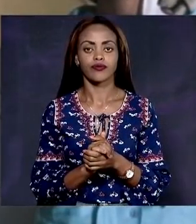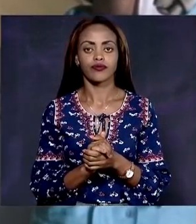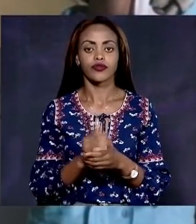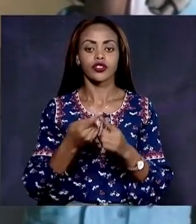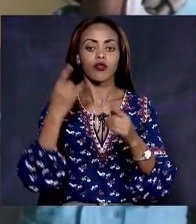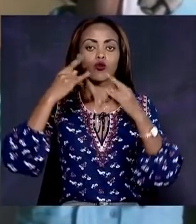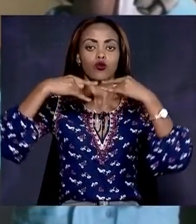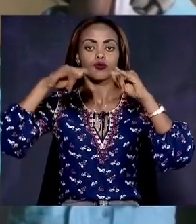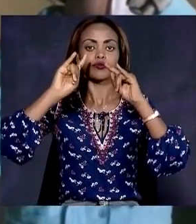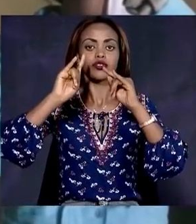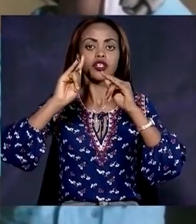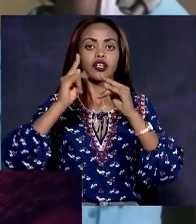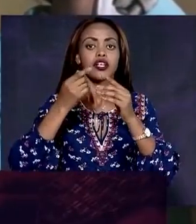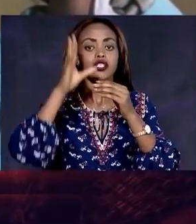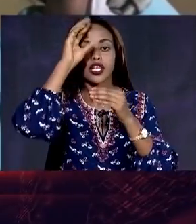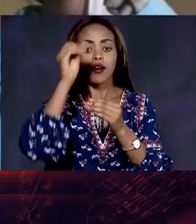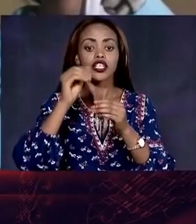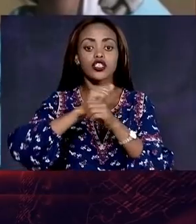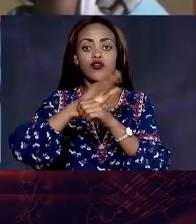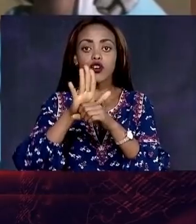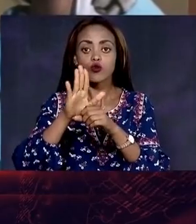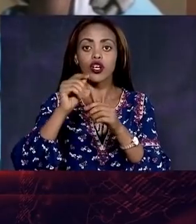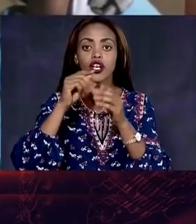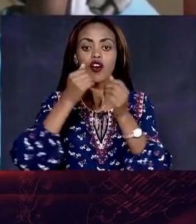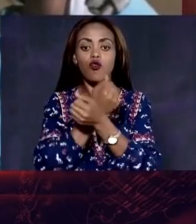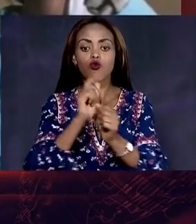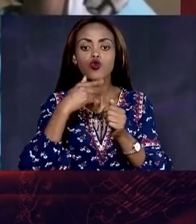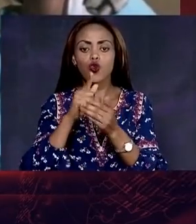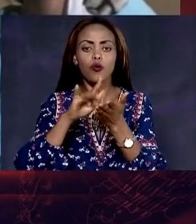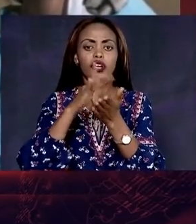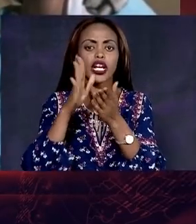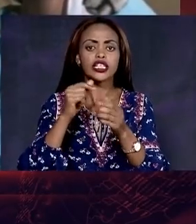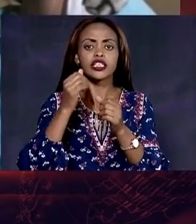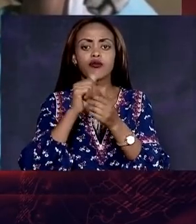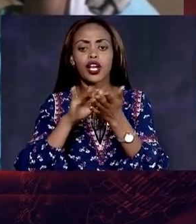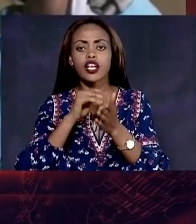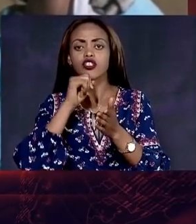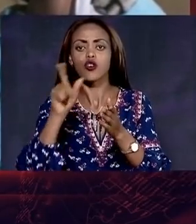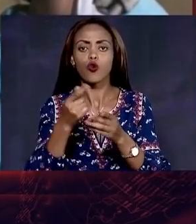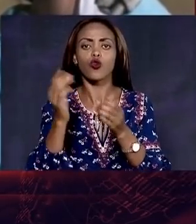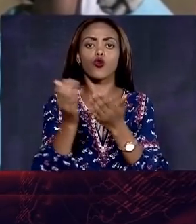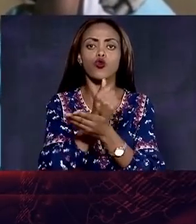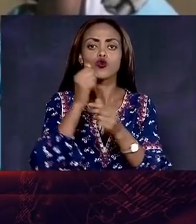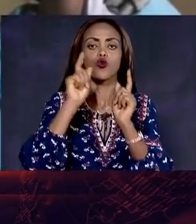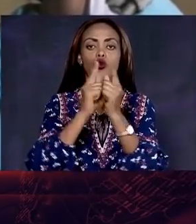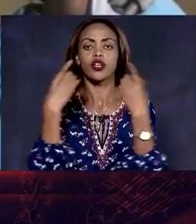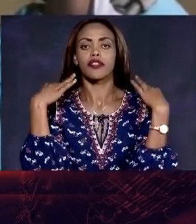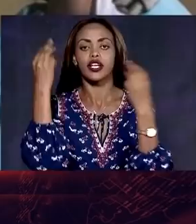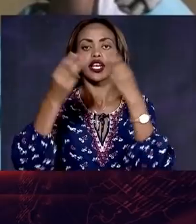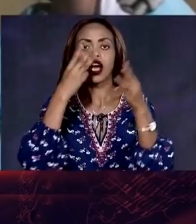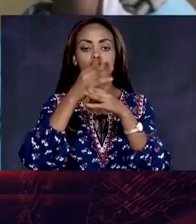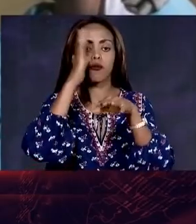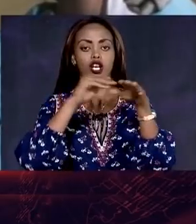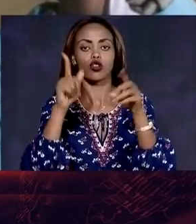کامنی و تیم سواد نوایرس کرونا فوسیلیم فواز نتون زیت رگاگت آب حالا آفاس مکیوستو و دت عن علم عت انکه از